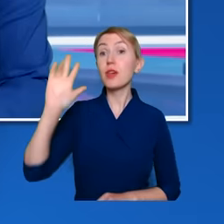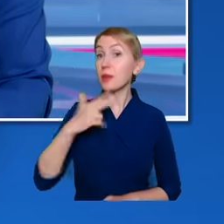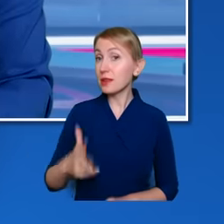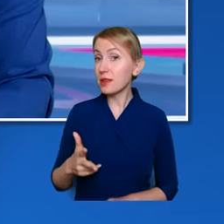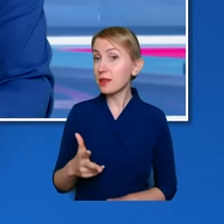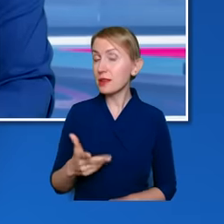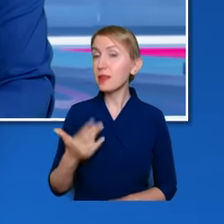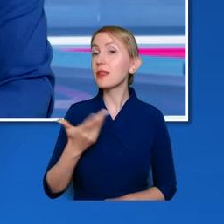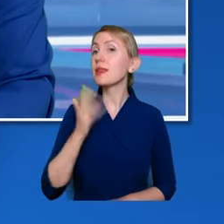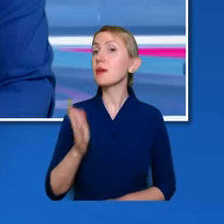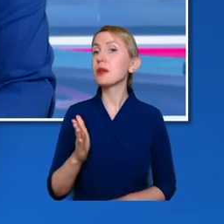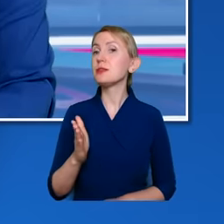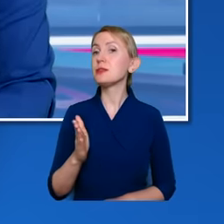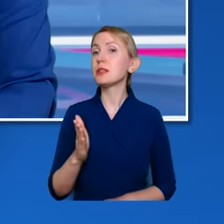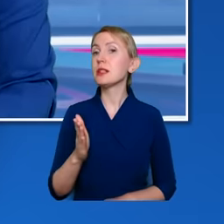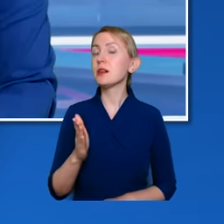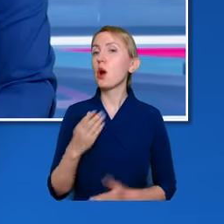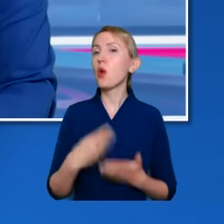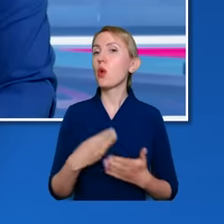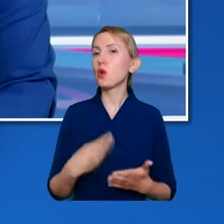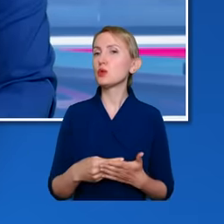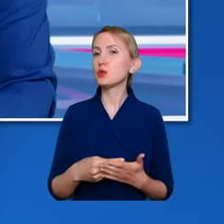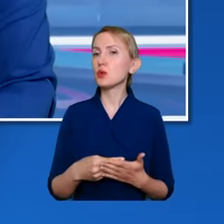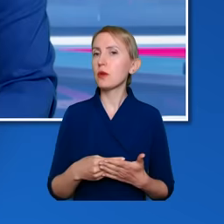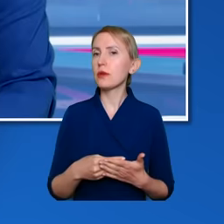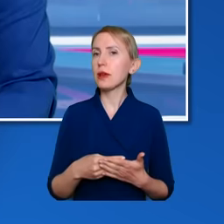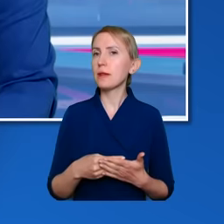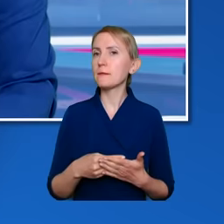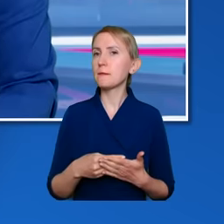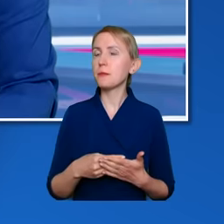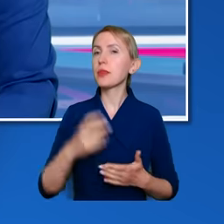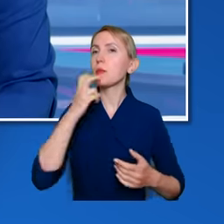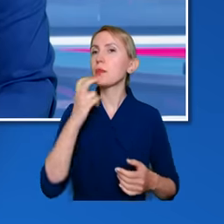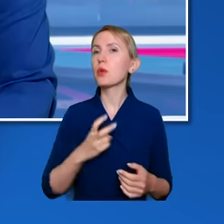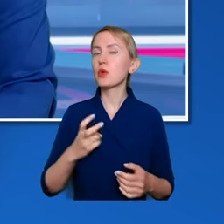ile będzie kosztował prąd po